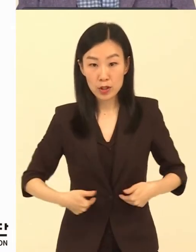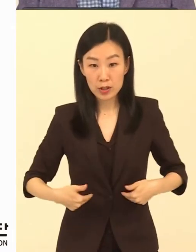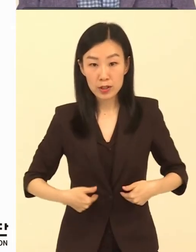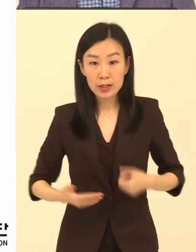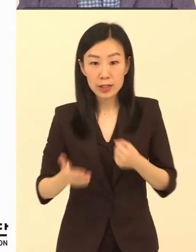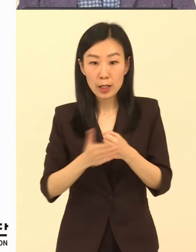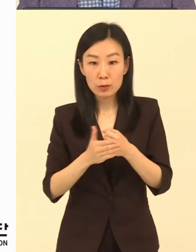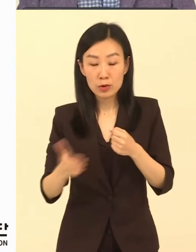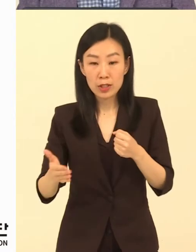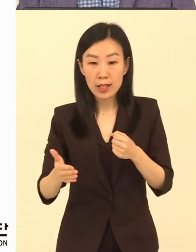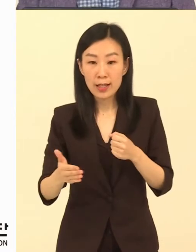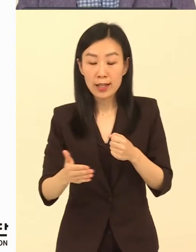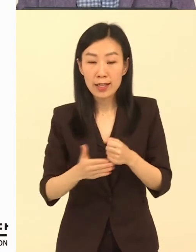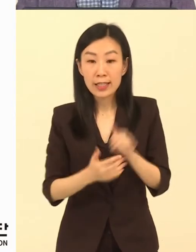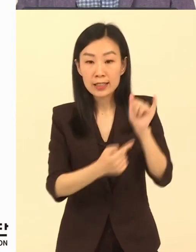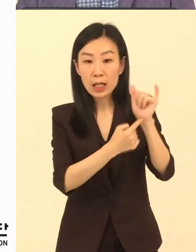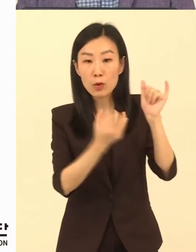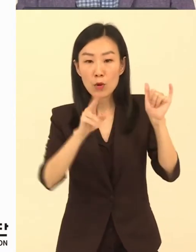않습니다.